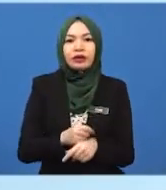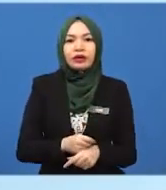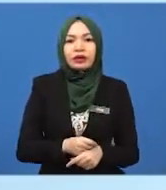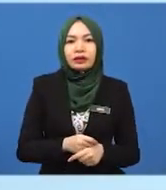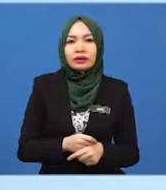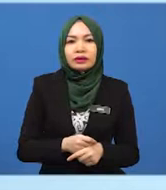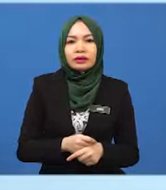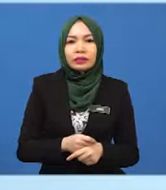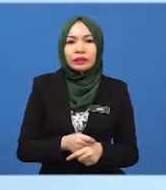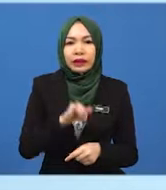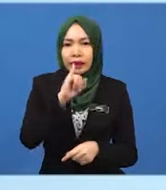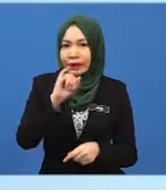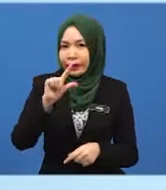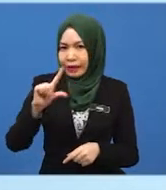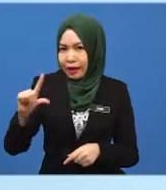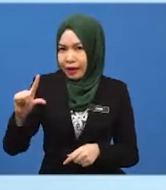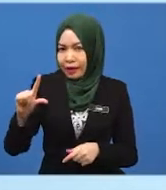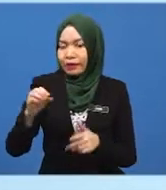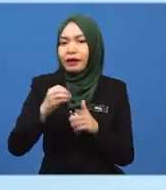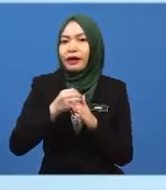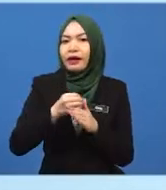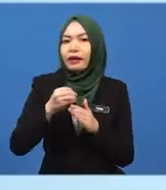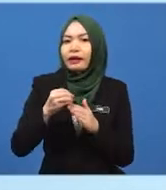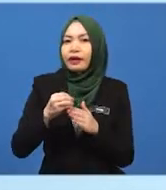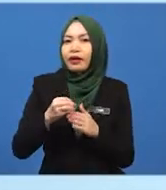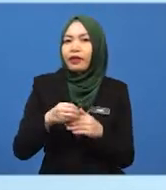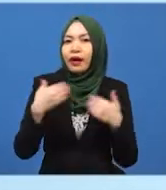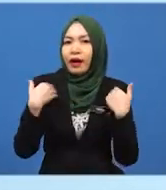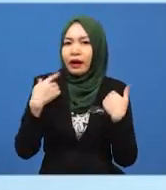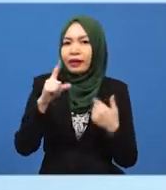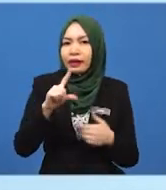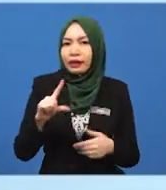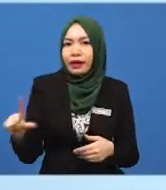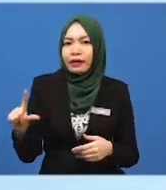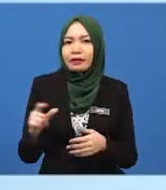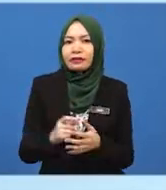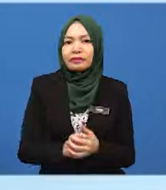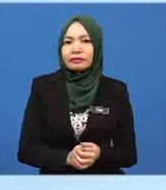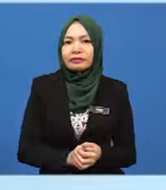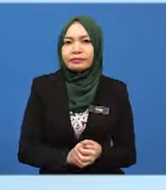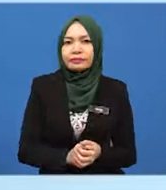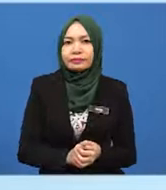atau adalah bagi setiap ayat yang diberikan.